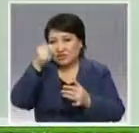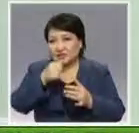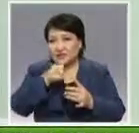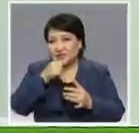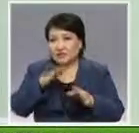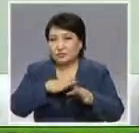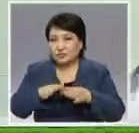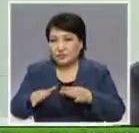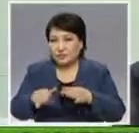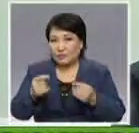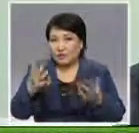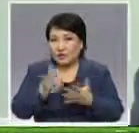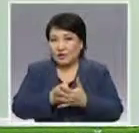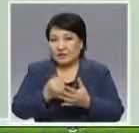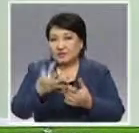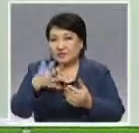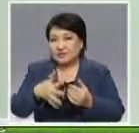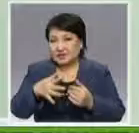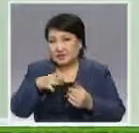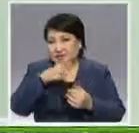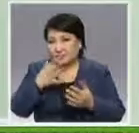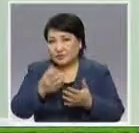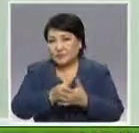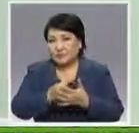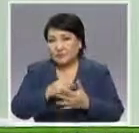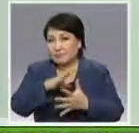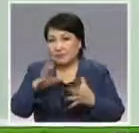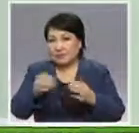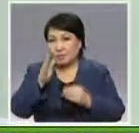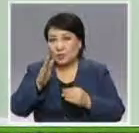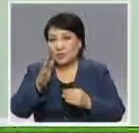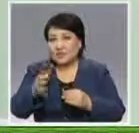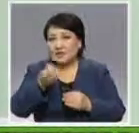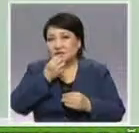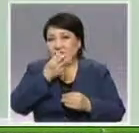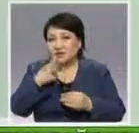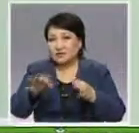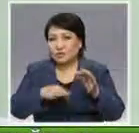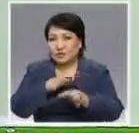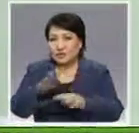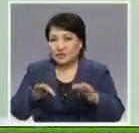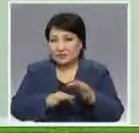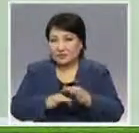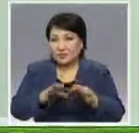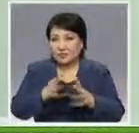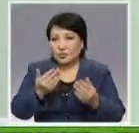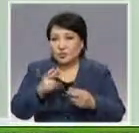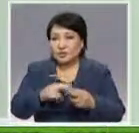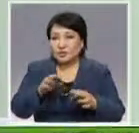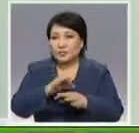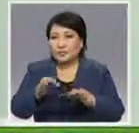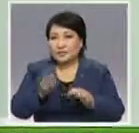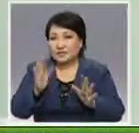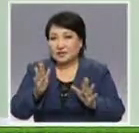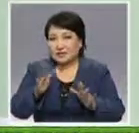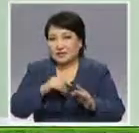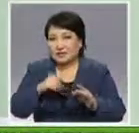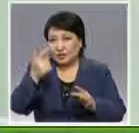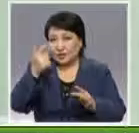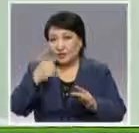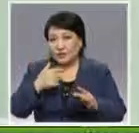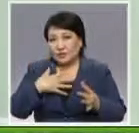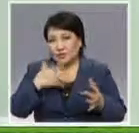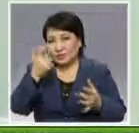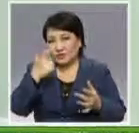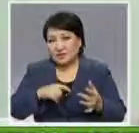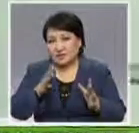Бүгінгі алатын 5 жобаға келетін сол бәрі жаңағы болашағы жақсы жобалар. Бұл жобалар тек өздерін ғана жаңағы